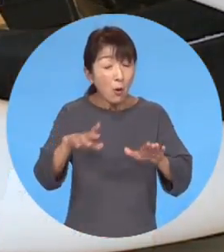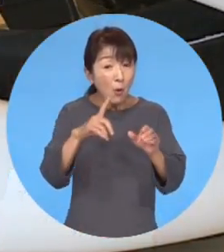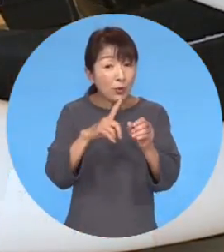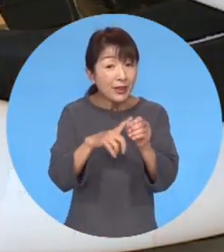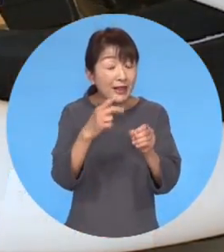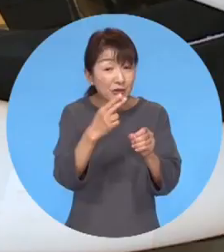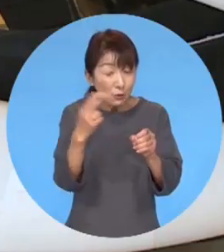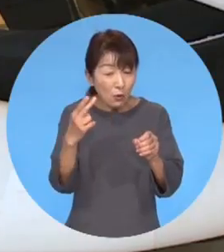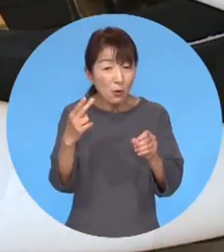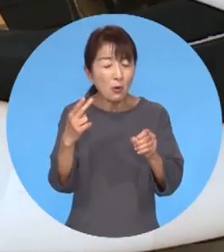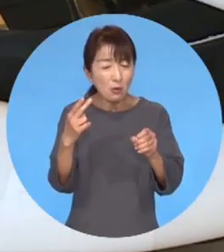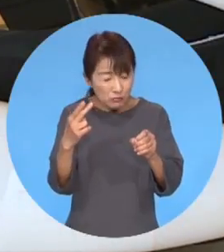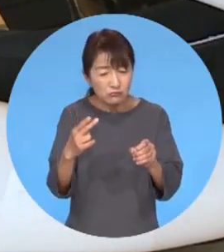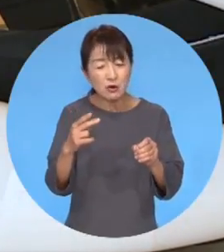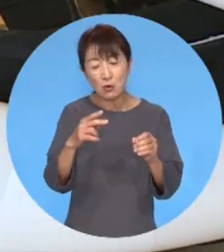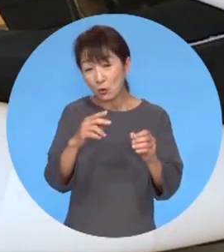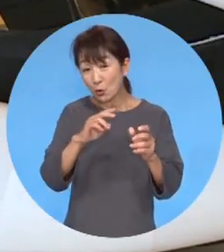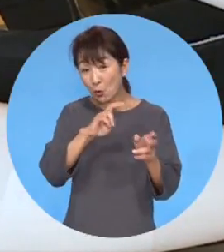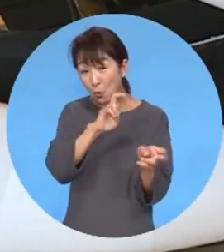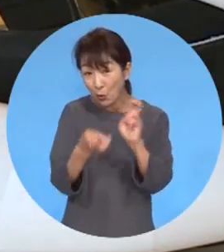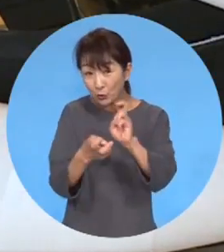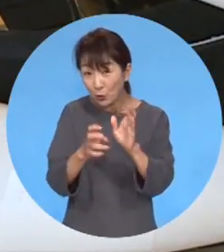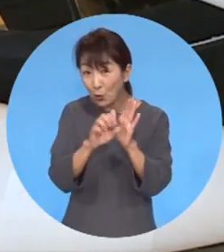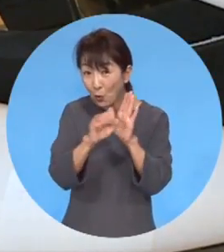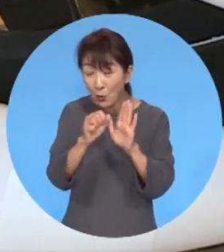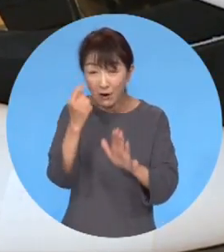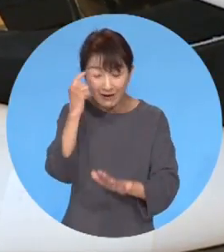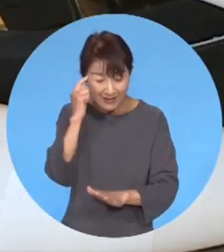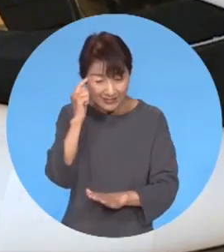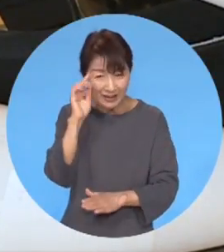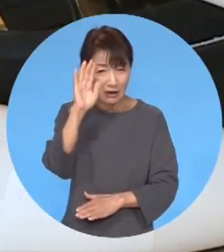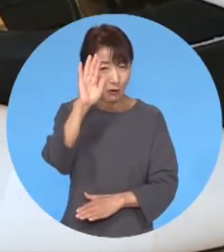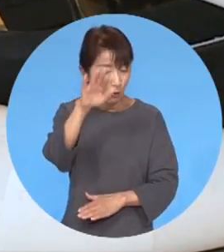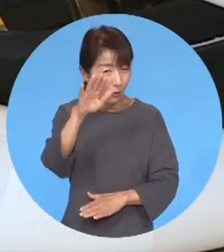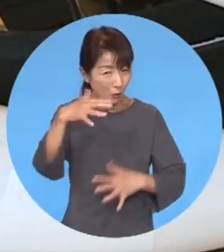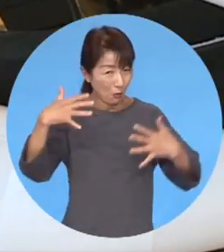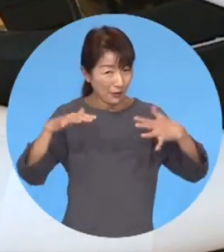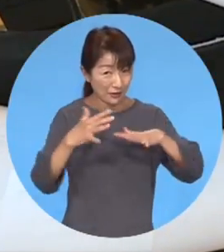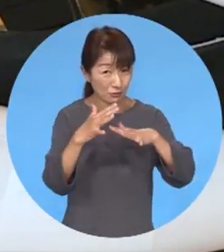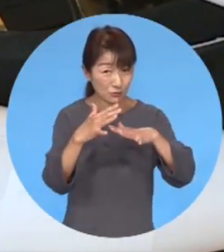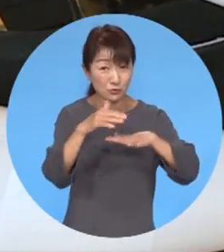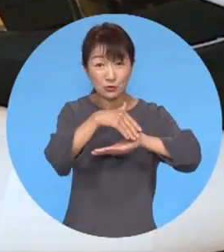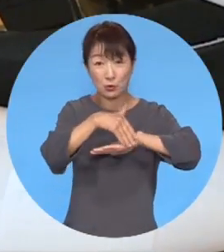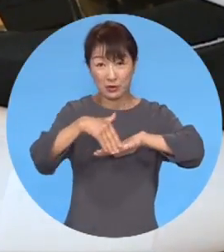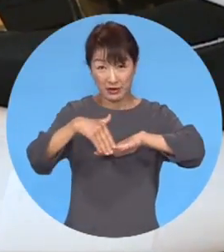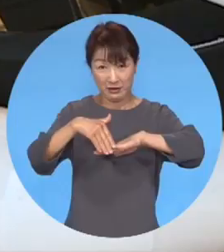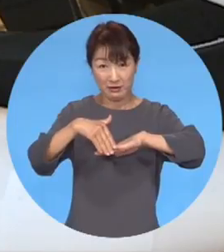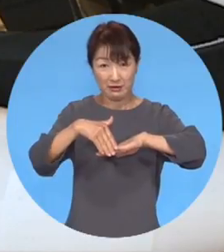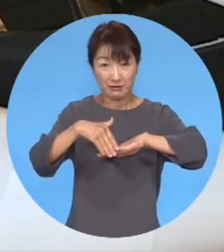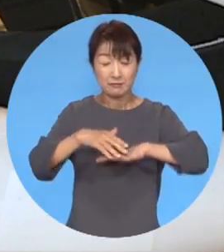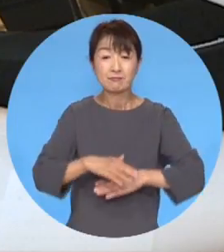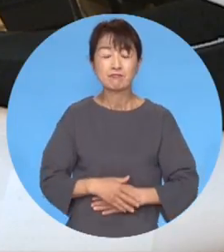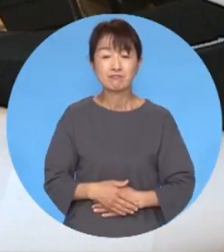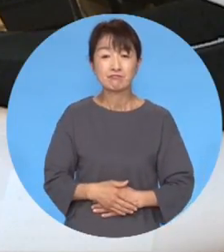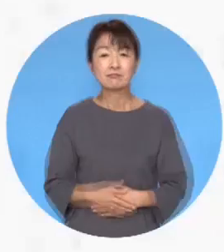ットの効果を検証し、今後の活用について検討していきたいと考えています。